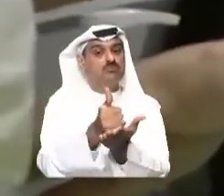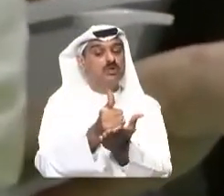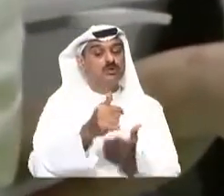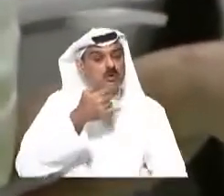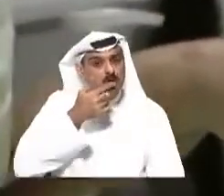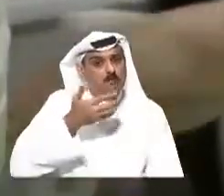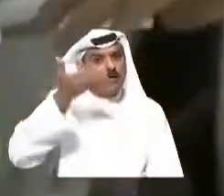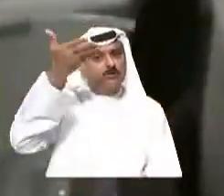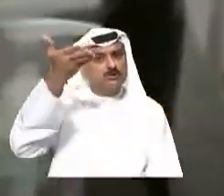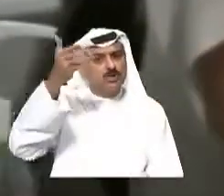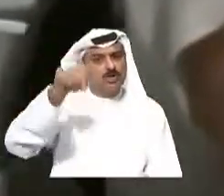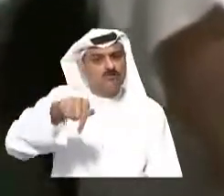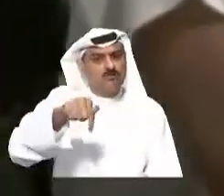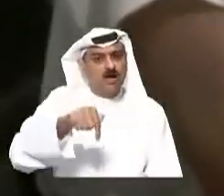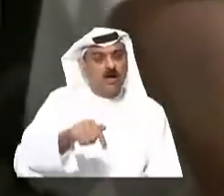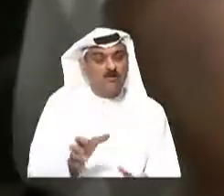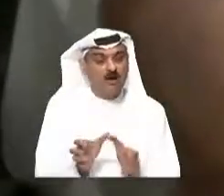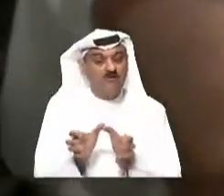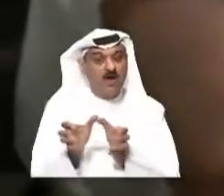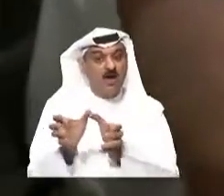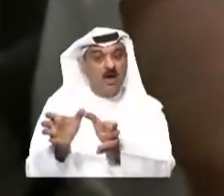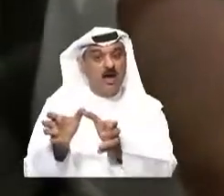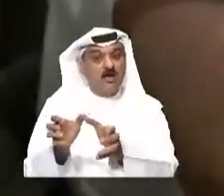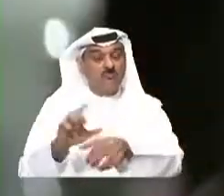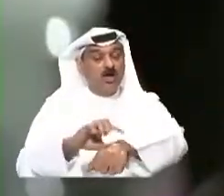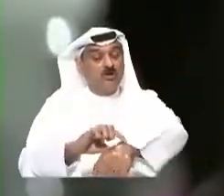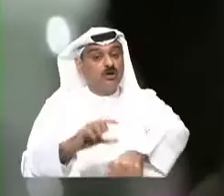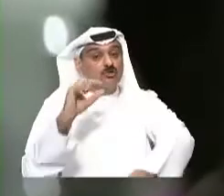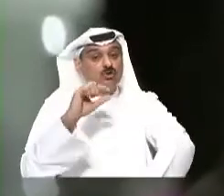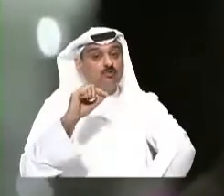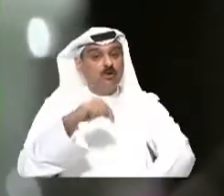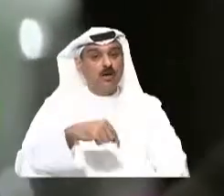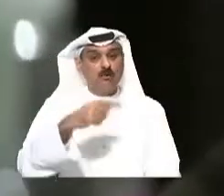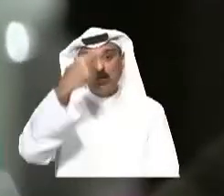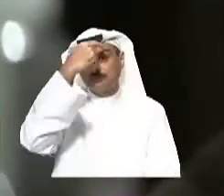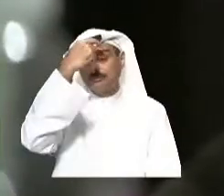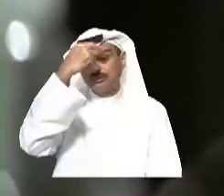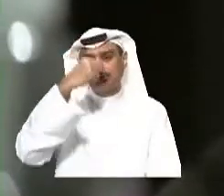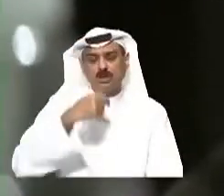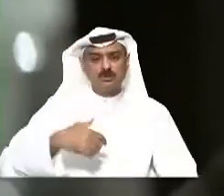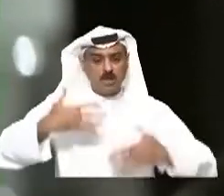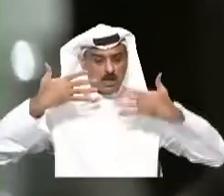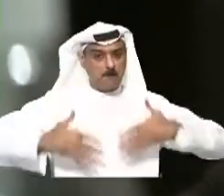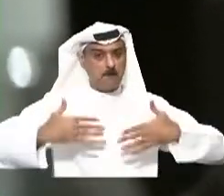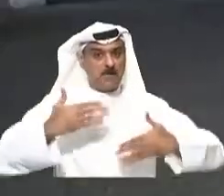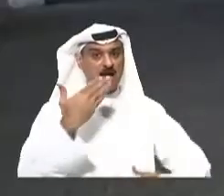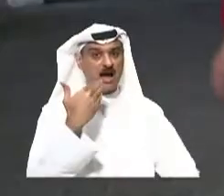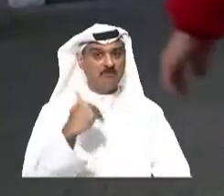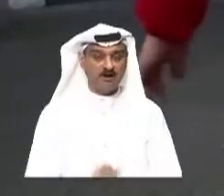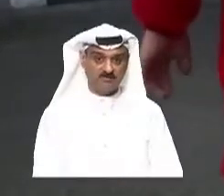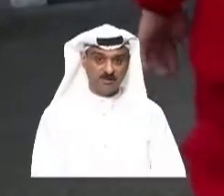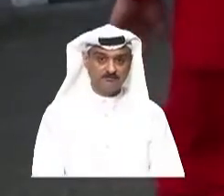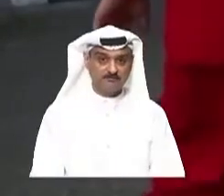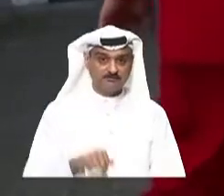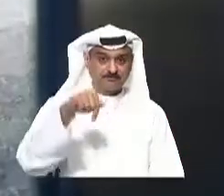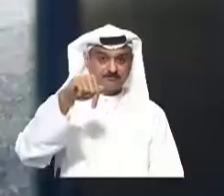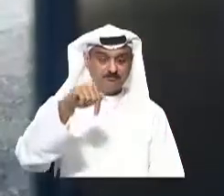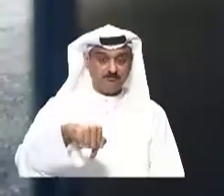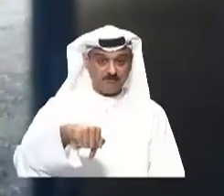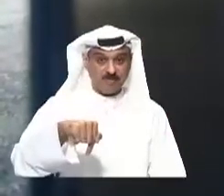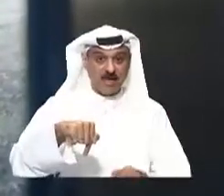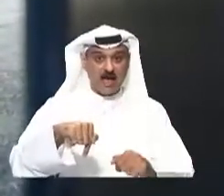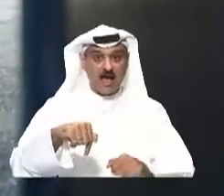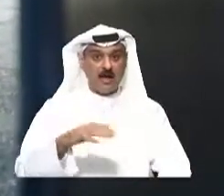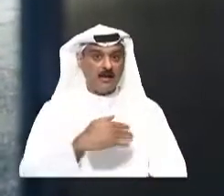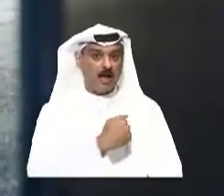السن وأفراد الفرق الطبية والأشخاص الذين يعانون من ضعف المناعة. وتشهد كل من رومانيا